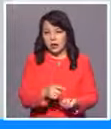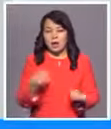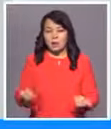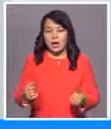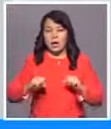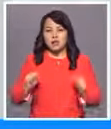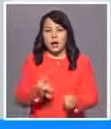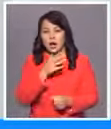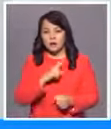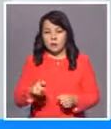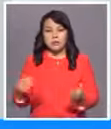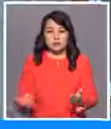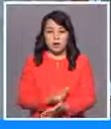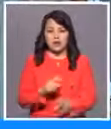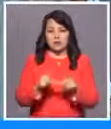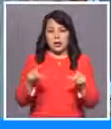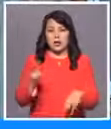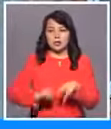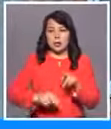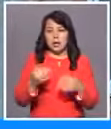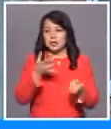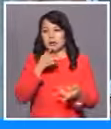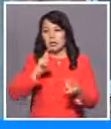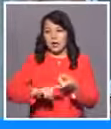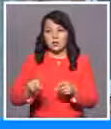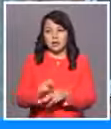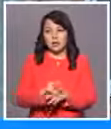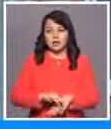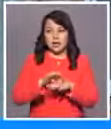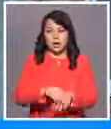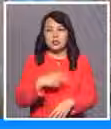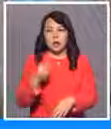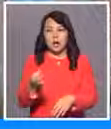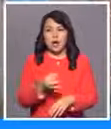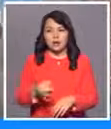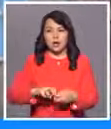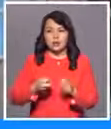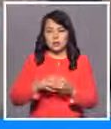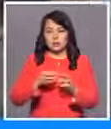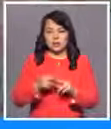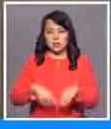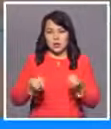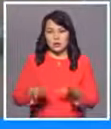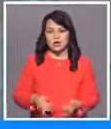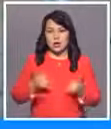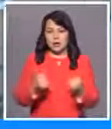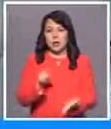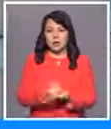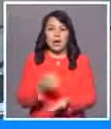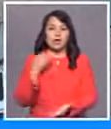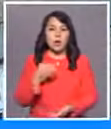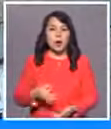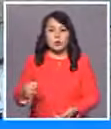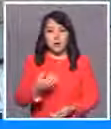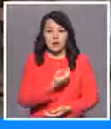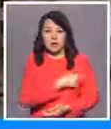түрлі қиындықтар туындайды. Сондай-ақ облыста талапқа сай емдеу мекемесі жоқ екі ауданның да мәселесі шешілмек шап. Яғни